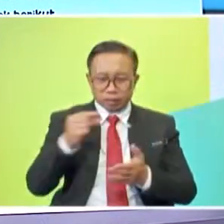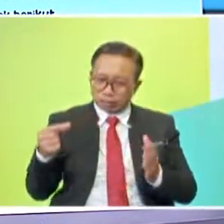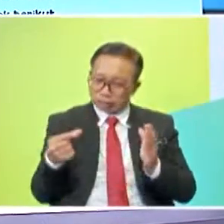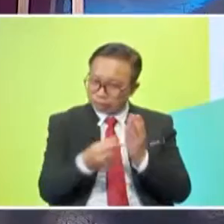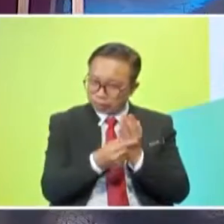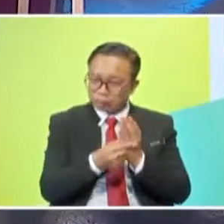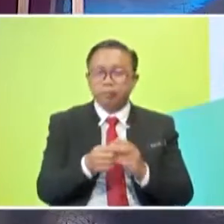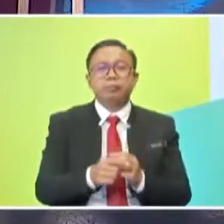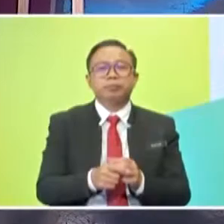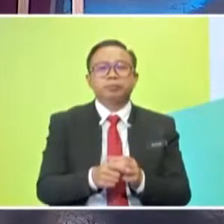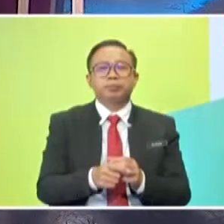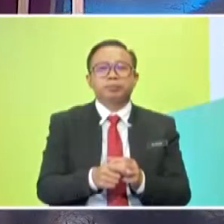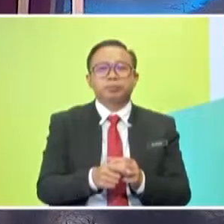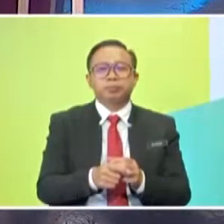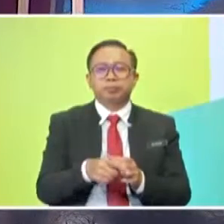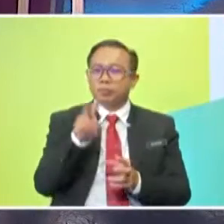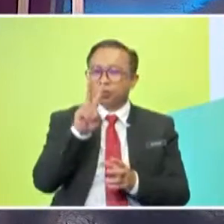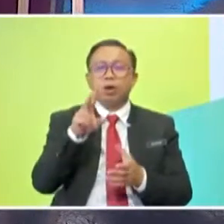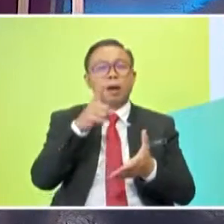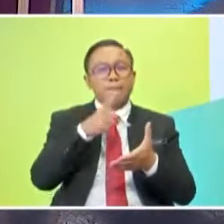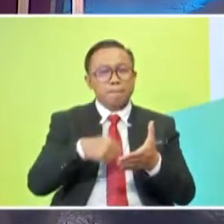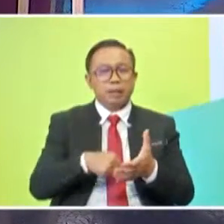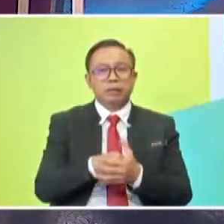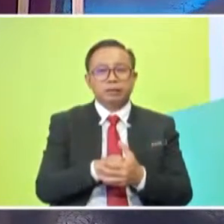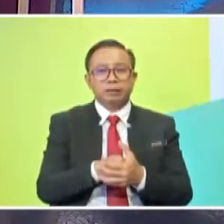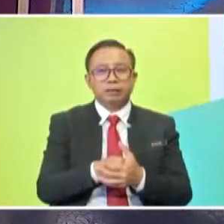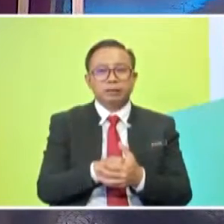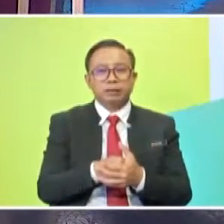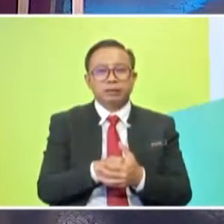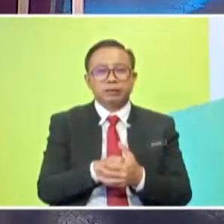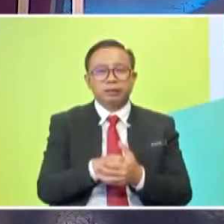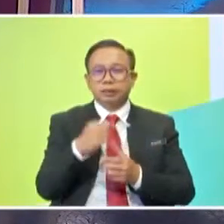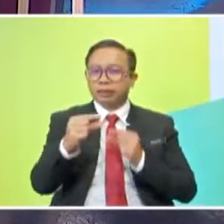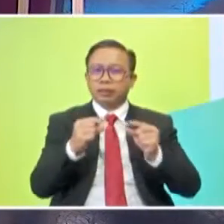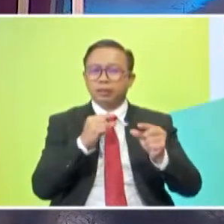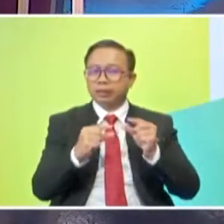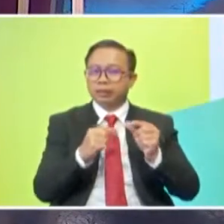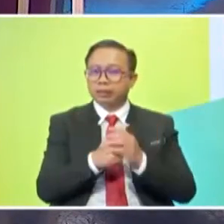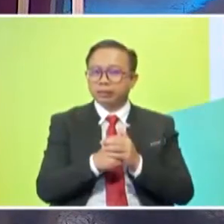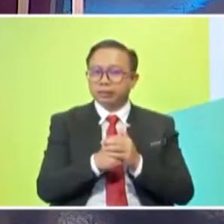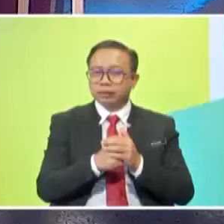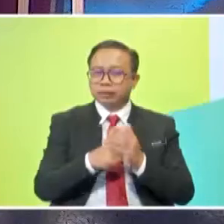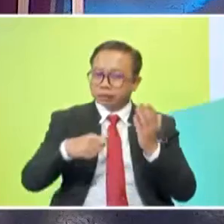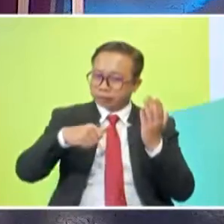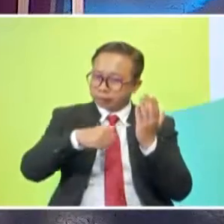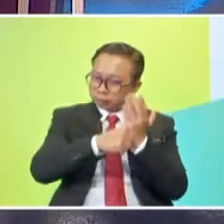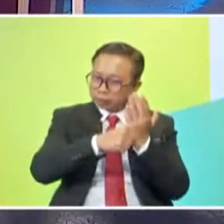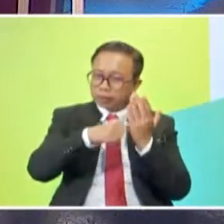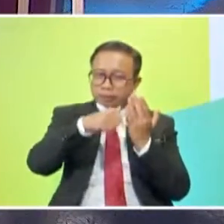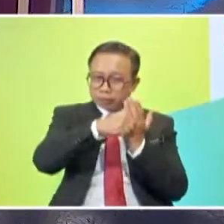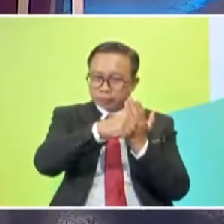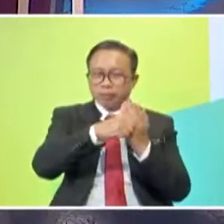Cricket asyik gurung kedua apa nih hah kita beli gerak-gerak gini macam penyepit ngopi-ngopi